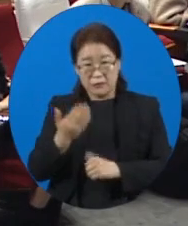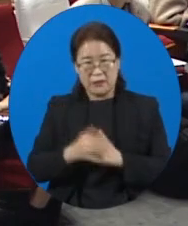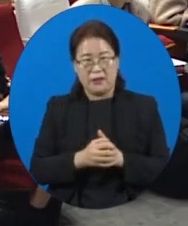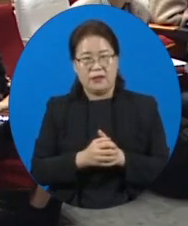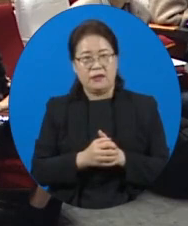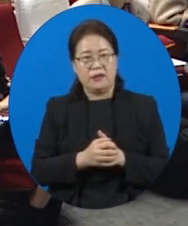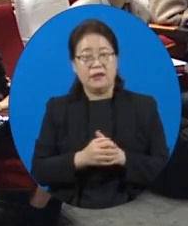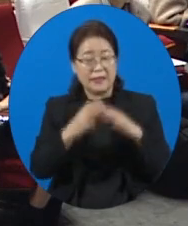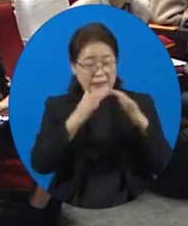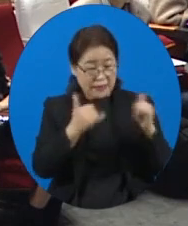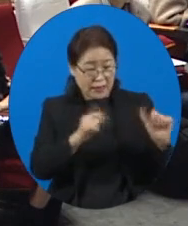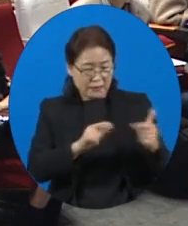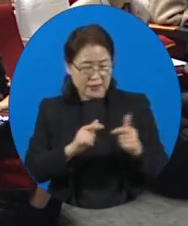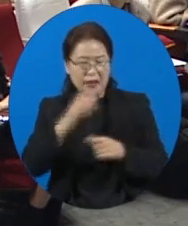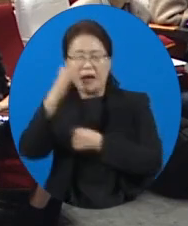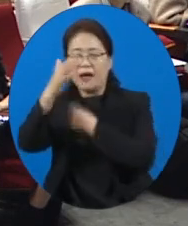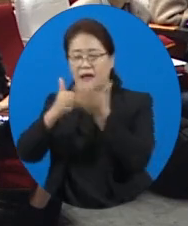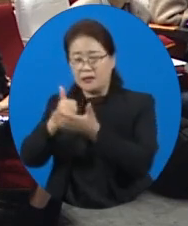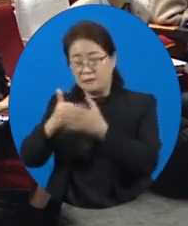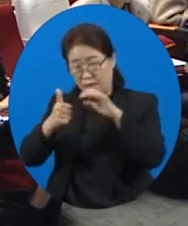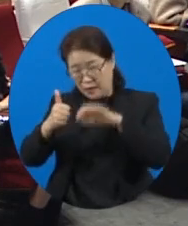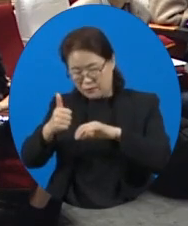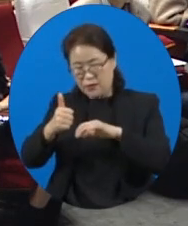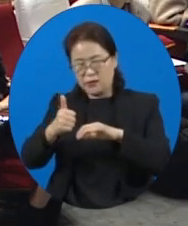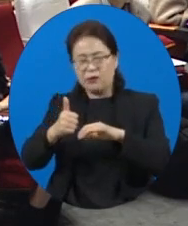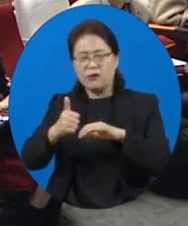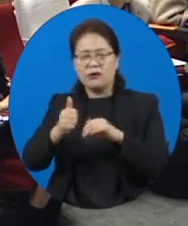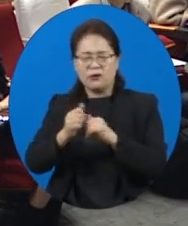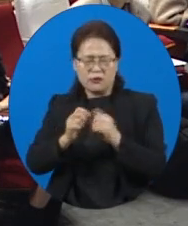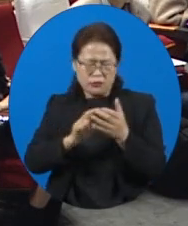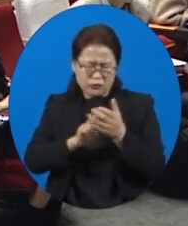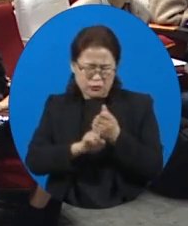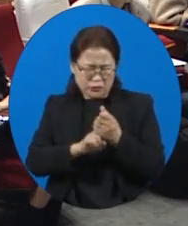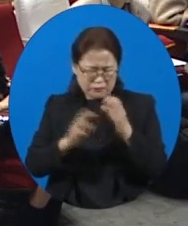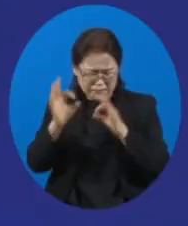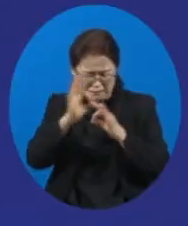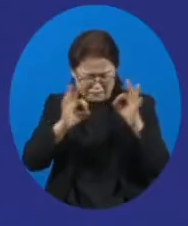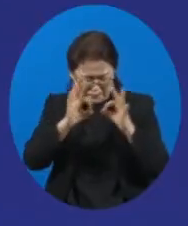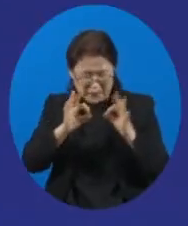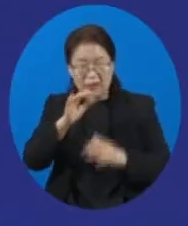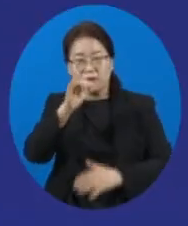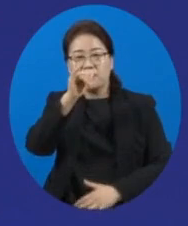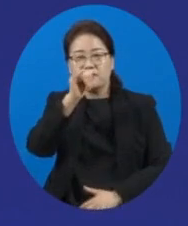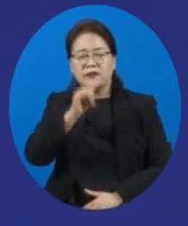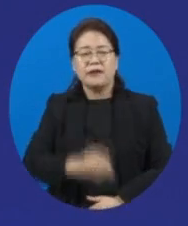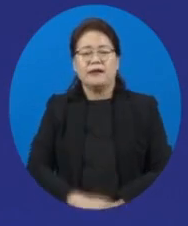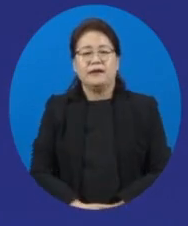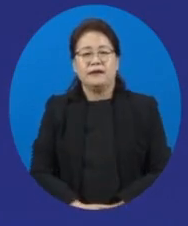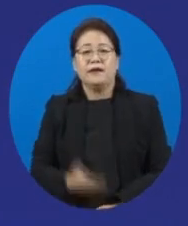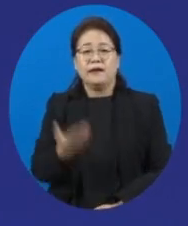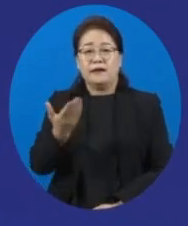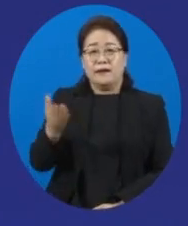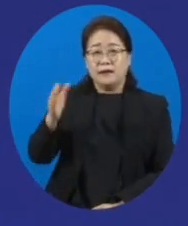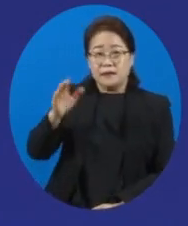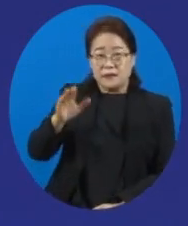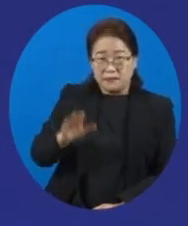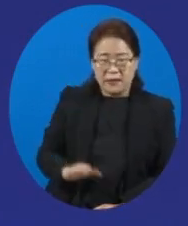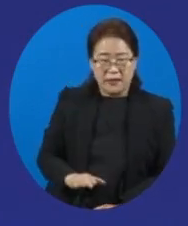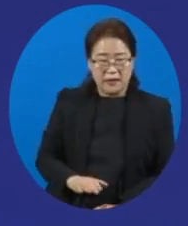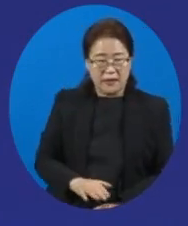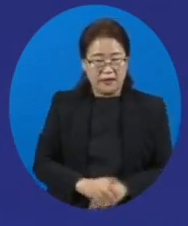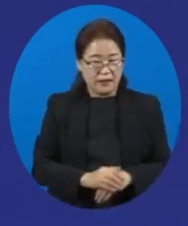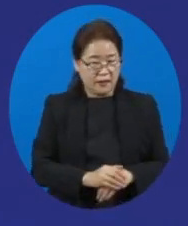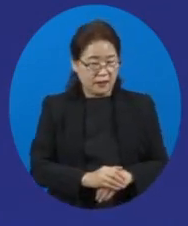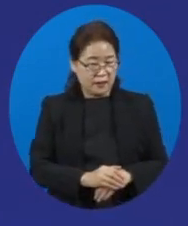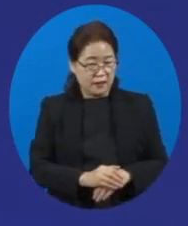끊임없이 하나님 앞에서 숨을 곳을 찾으려고 합니다. 하지만 피조물인